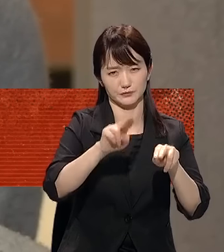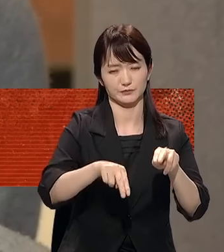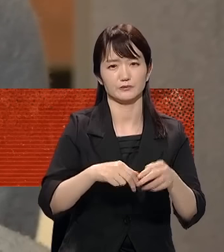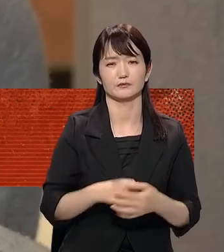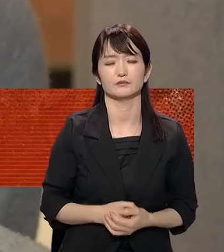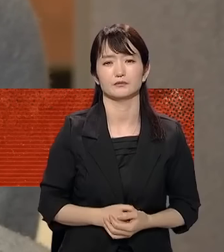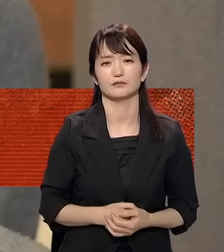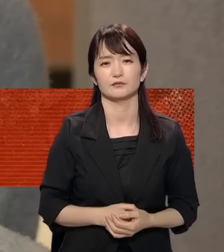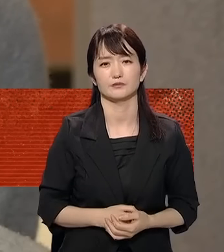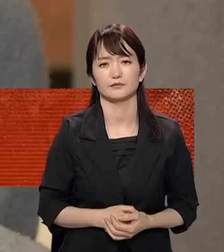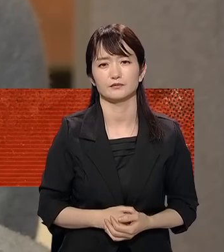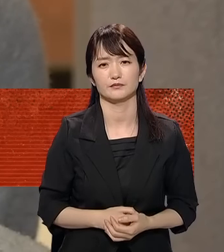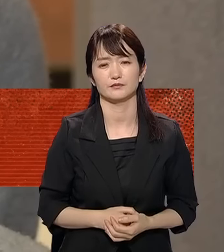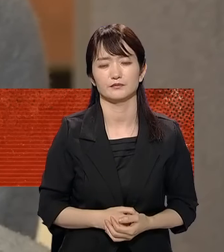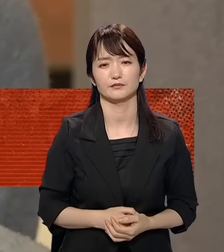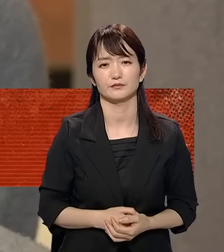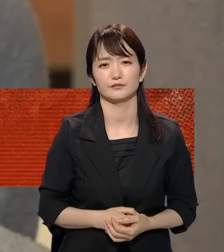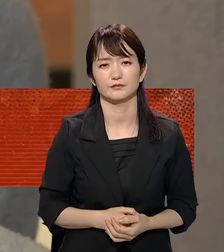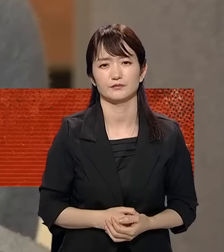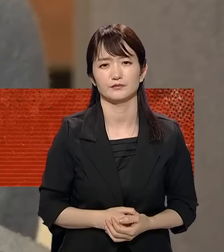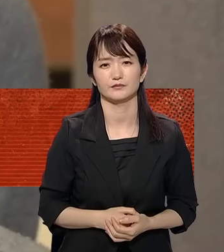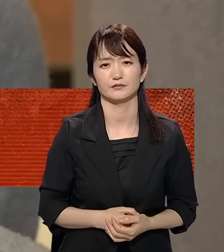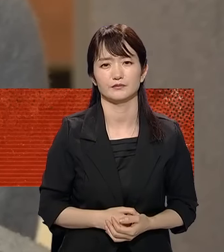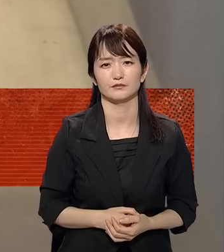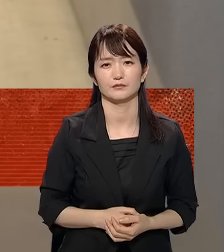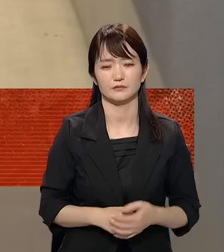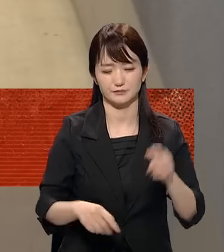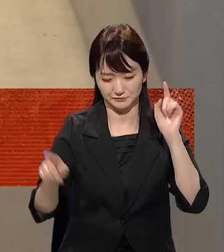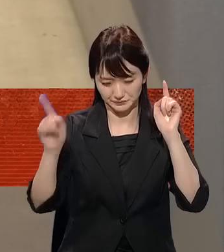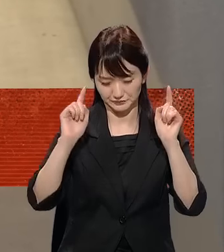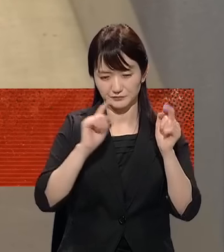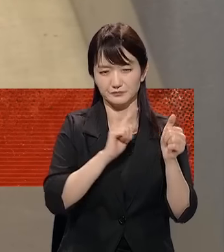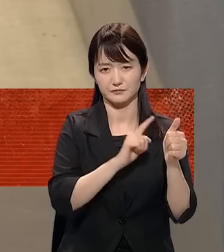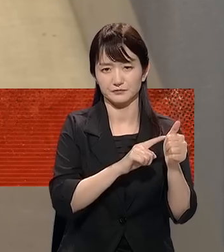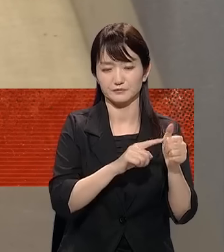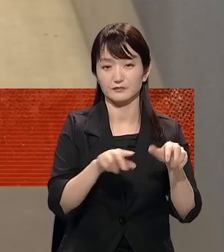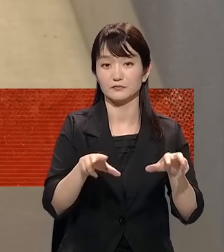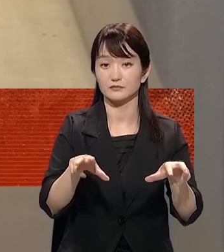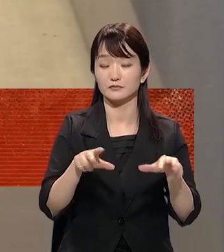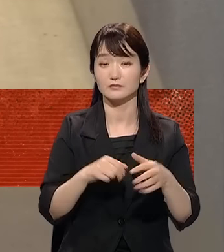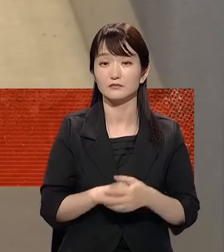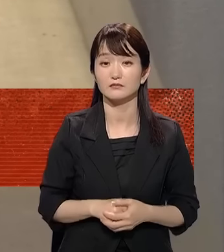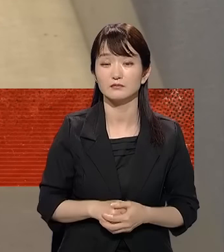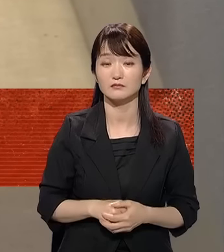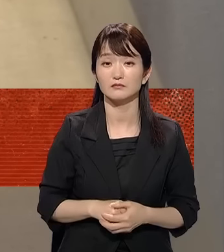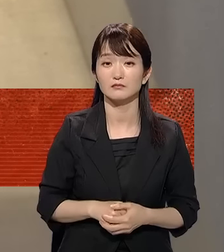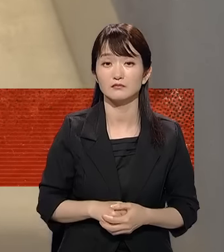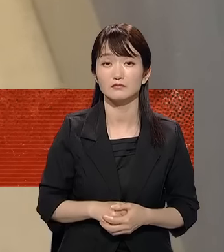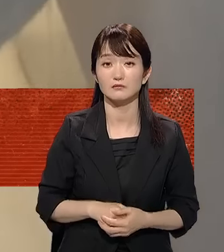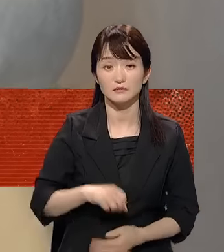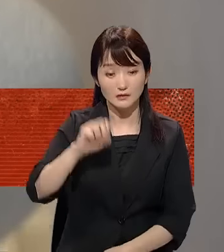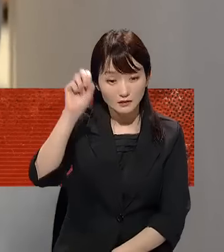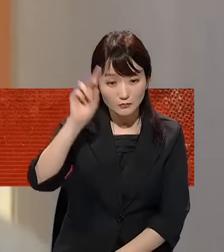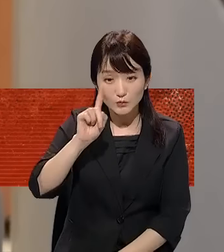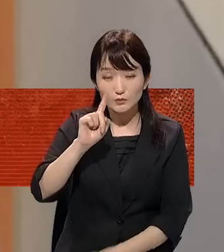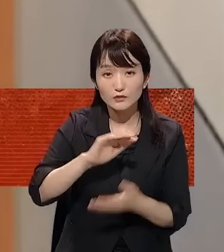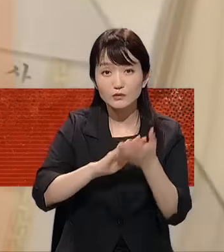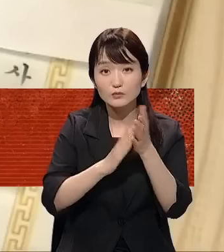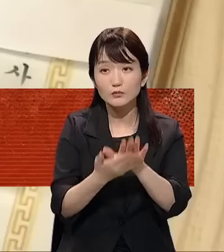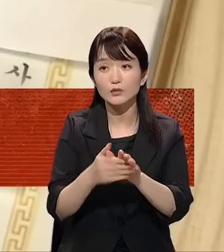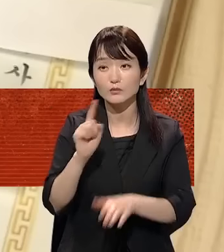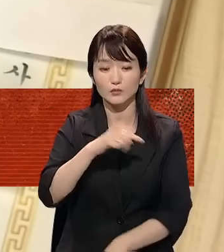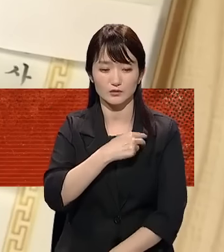언제이 있었기 때문에 그런 얘기를 한 거죠 그 이제 실업자 신세가 됐는데 이제는 갑자기 그 어떻게 변하느냐면 모